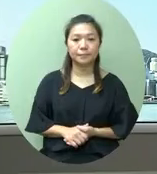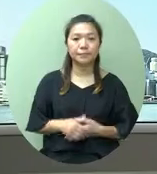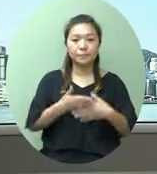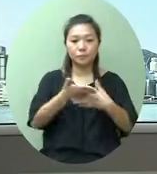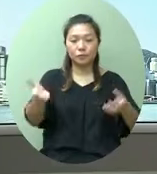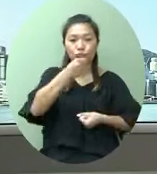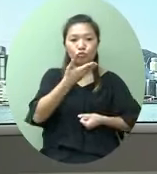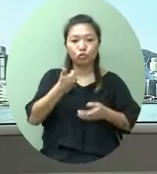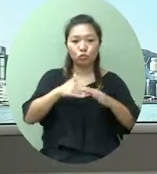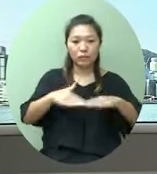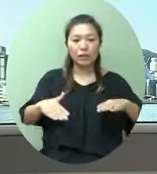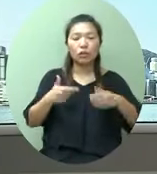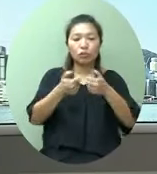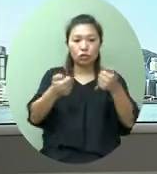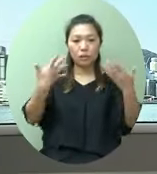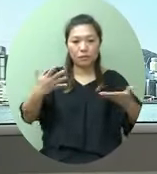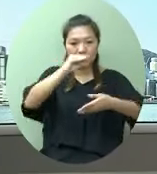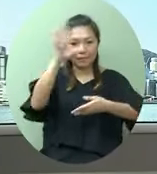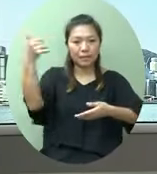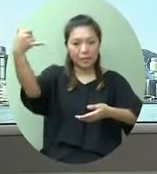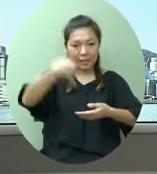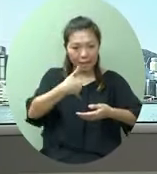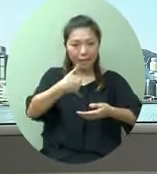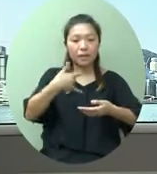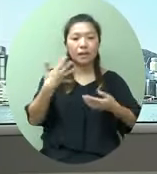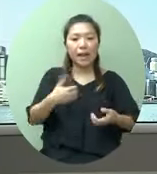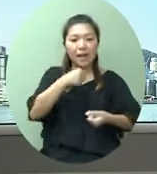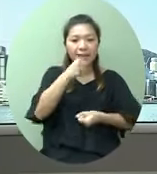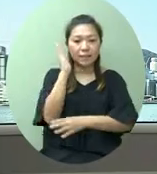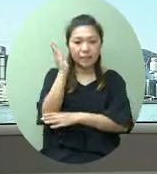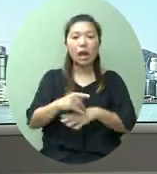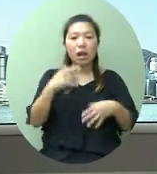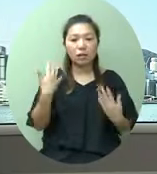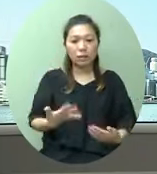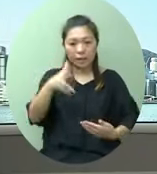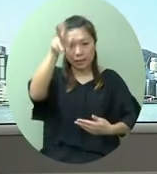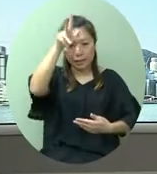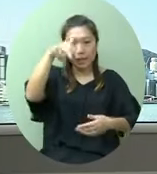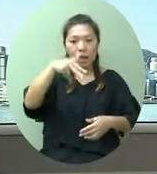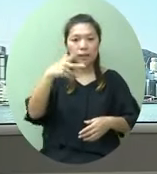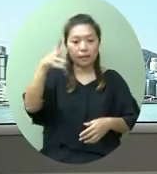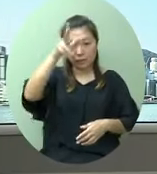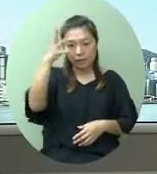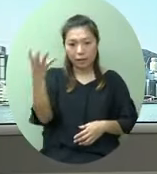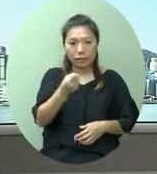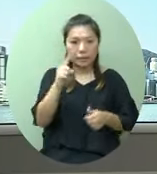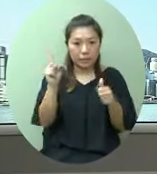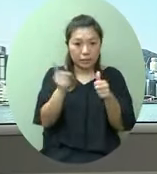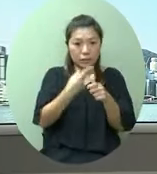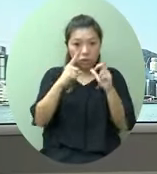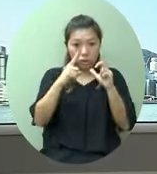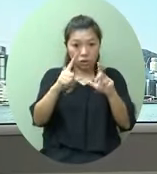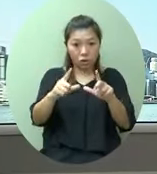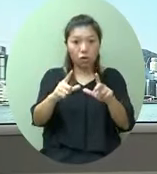各位传媒朋友早上，多谢大家今朝嚟呢个记者会。稍后行政长官咧会先向大家发言，之后接受大家提